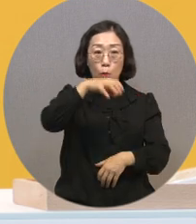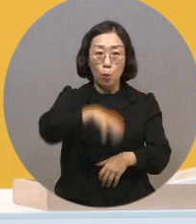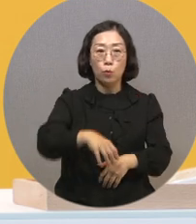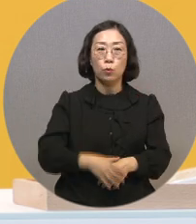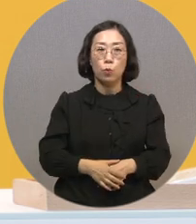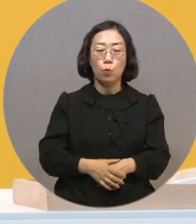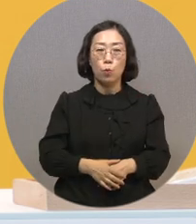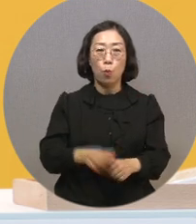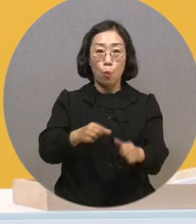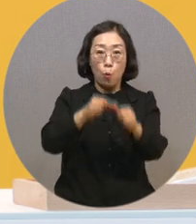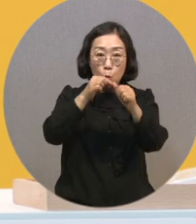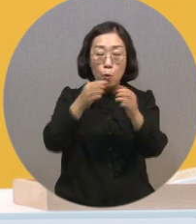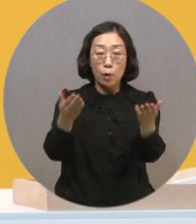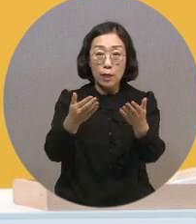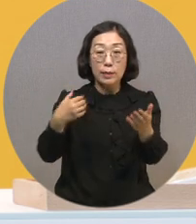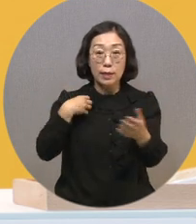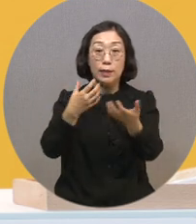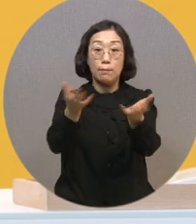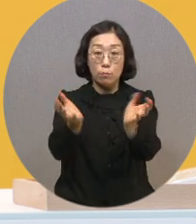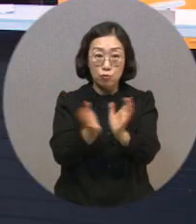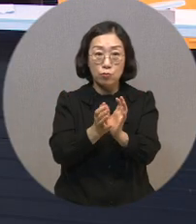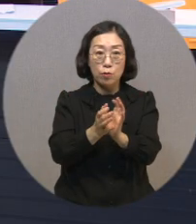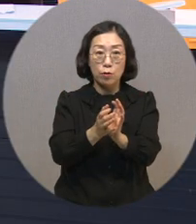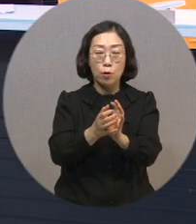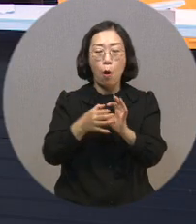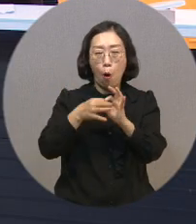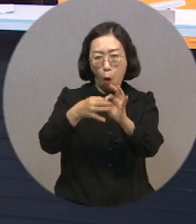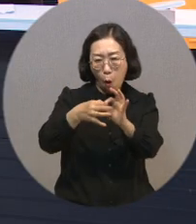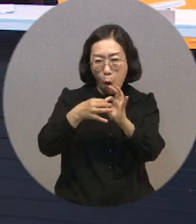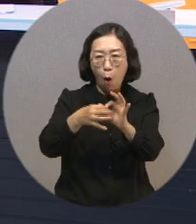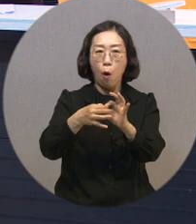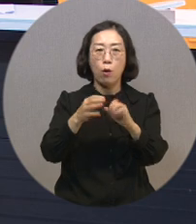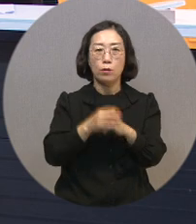하는 고용노동부라든지 이런 쪽하고도 네. 협의를 하고